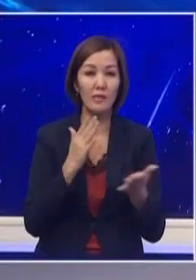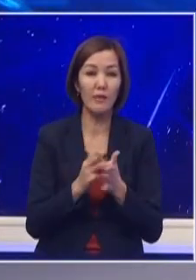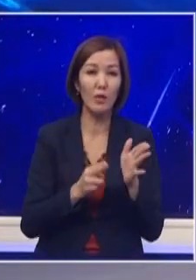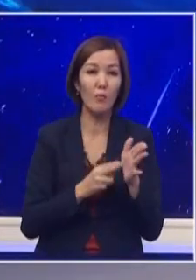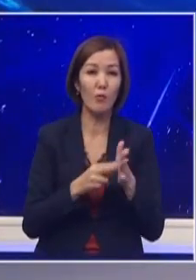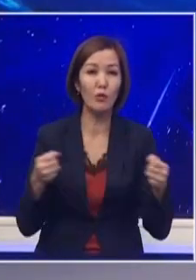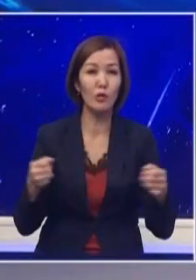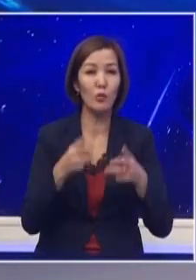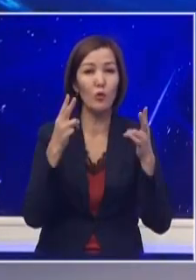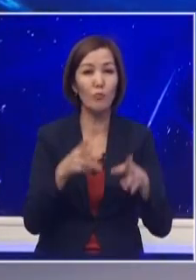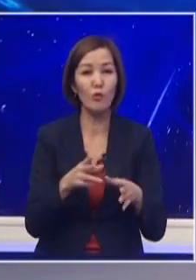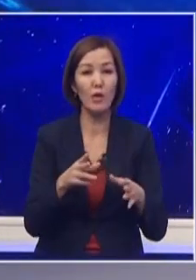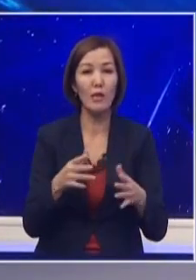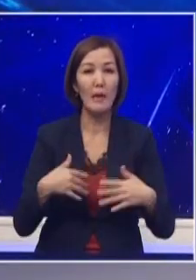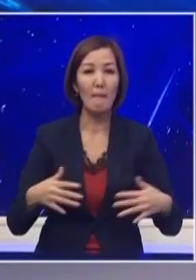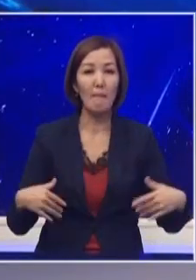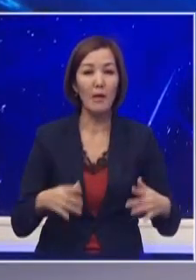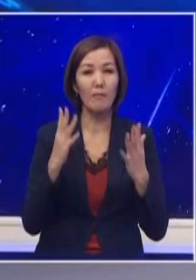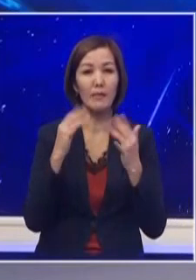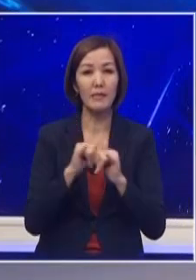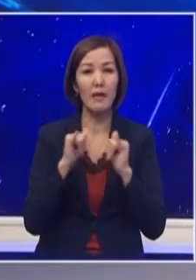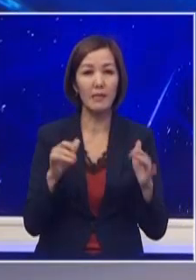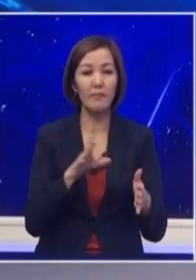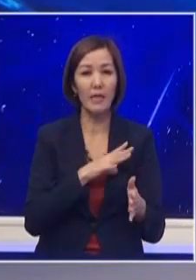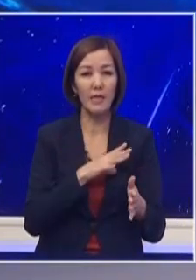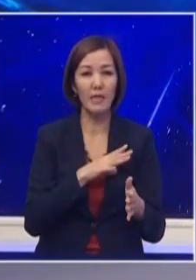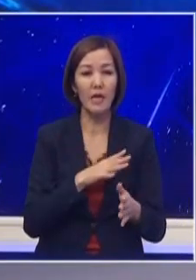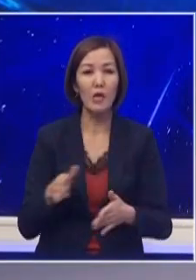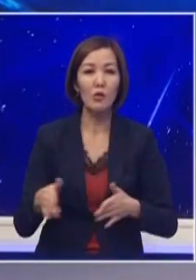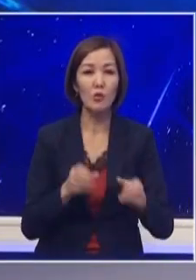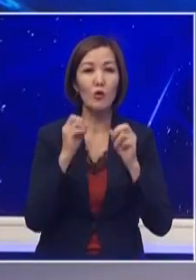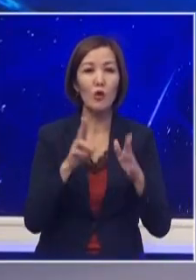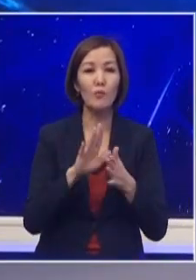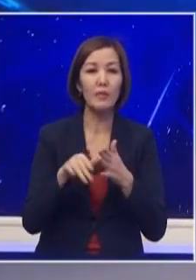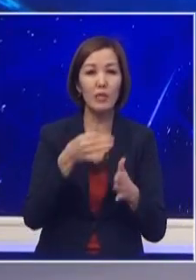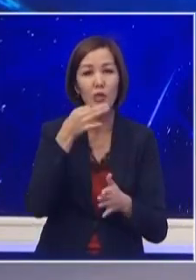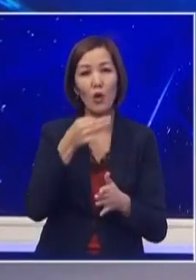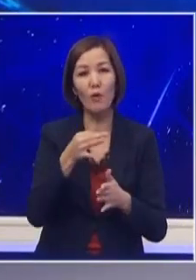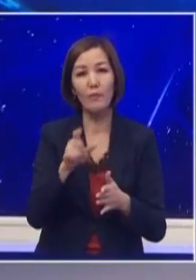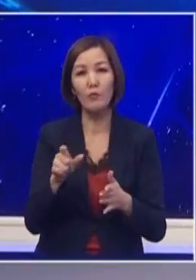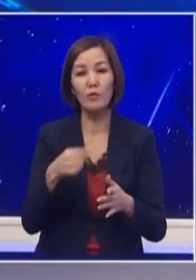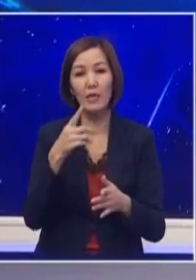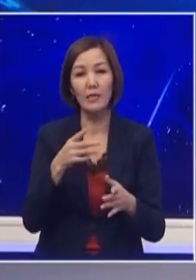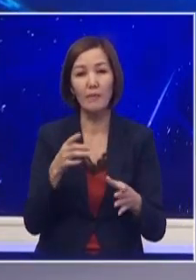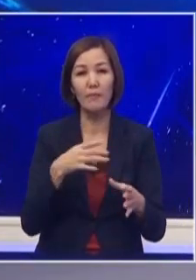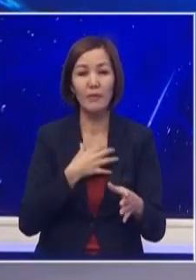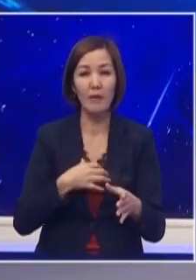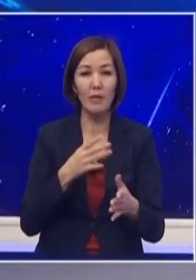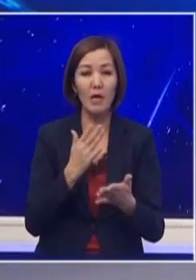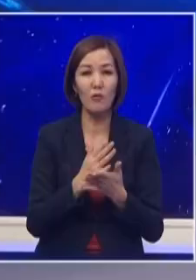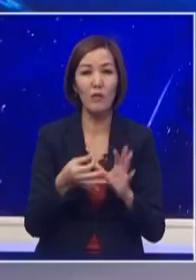пойызға соғылып мерт болатын мал басы да күн санап артып келеді. Жол қауіпсіздігіне жауапты мамандар осылай деп дабыл